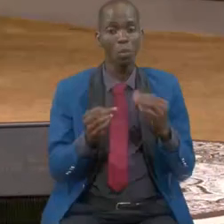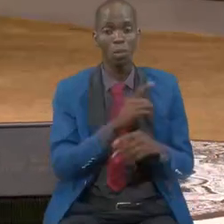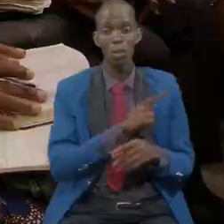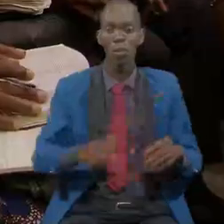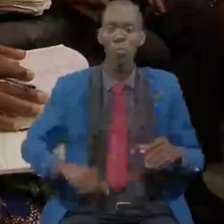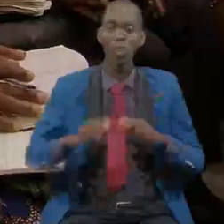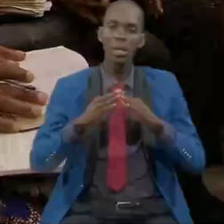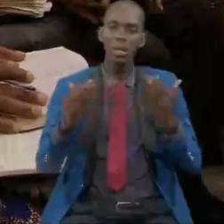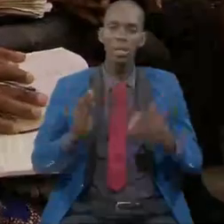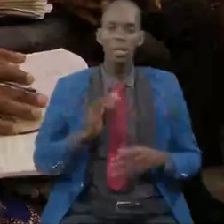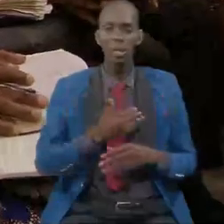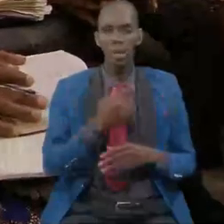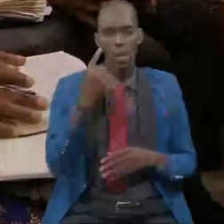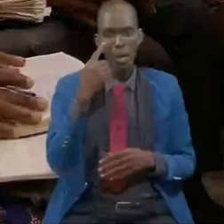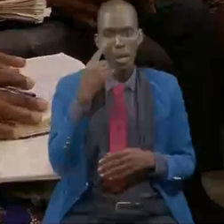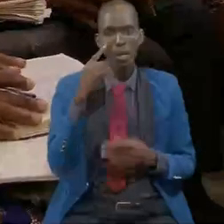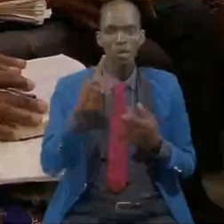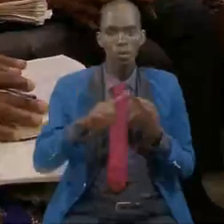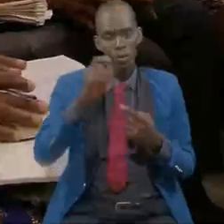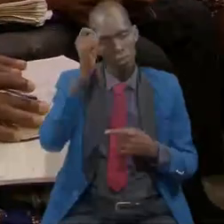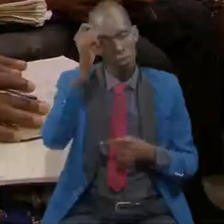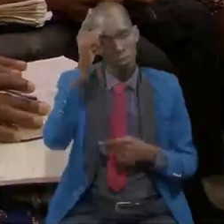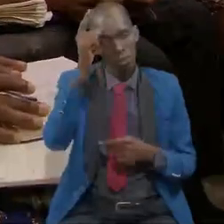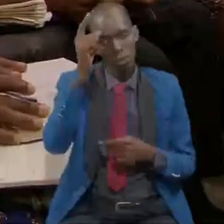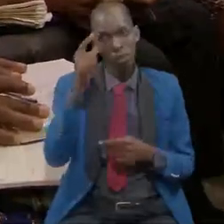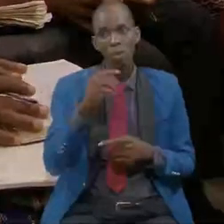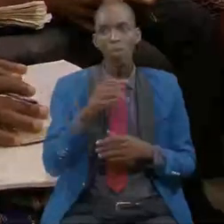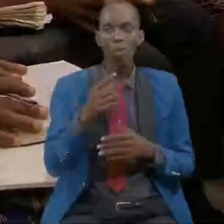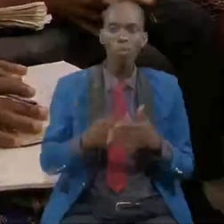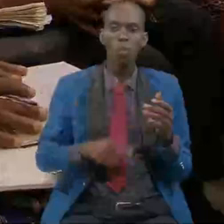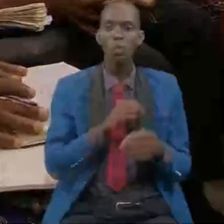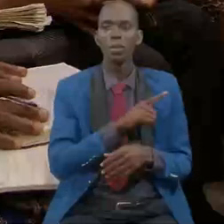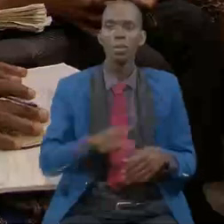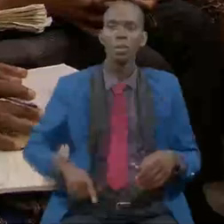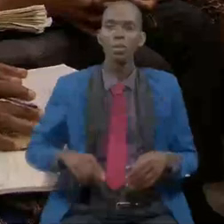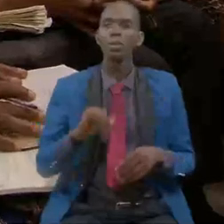Puisse le Seigneur ouvrir nos yeux afin de bien comprendre